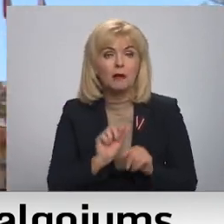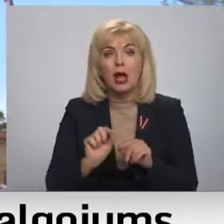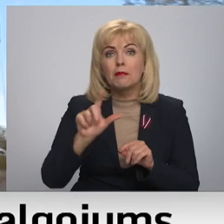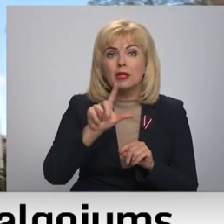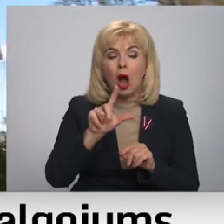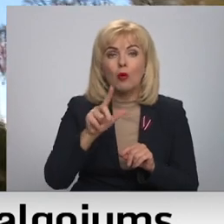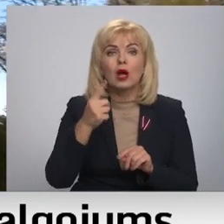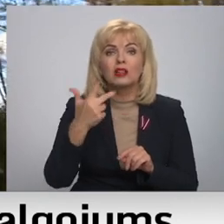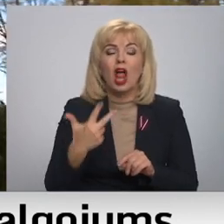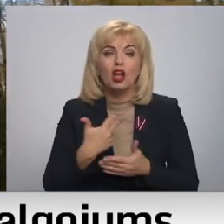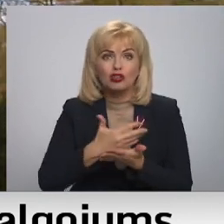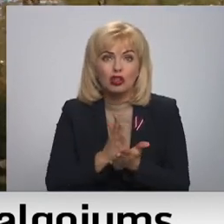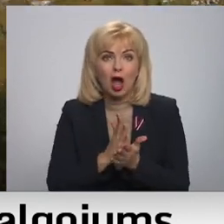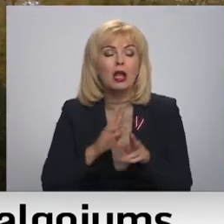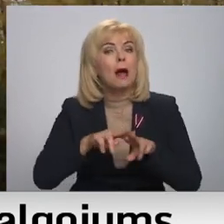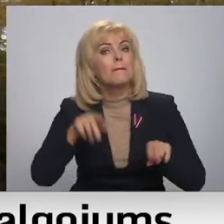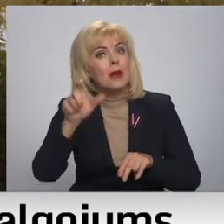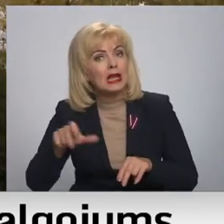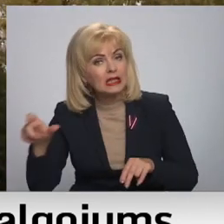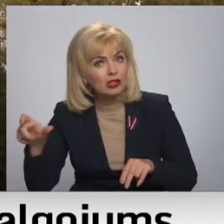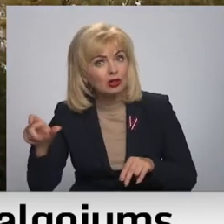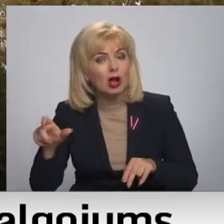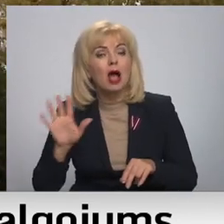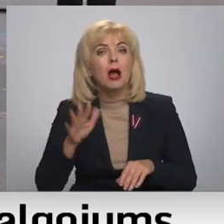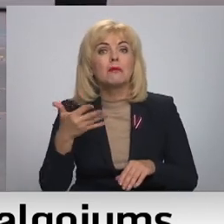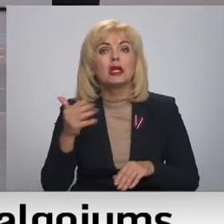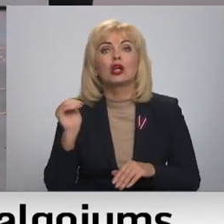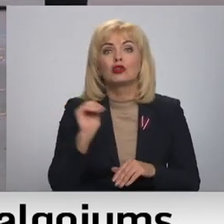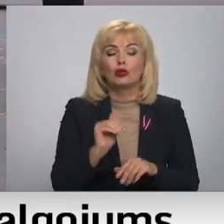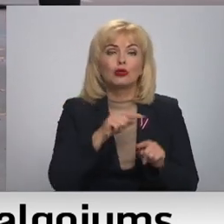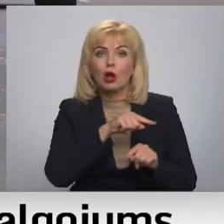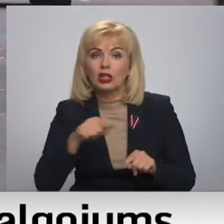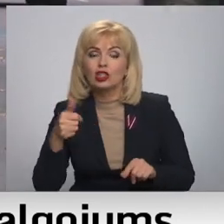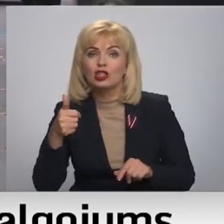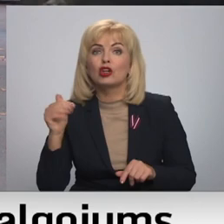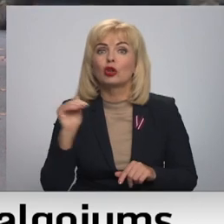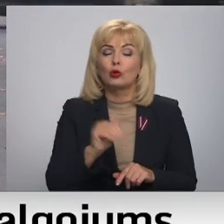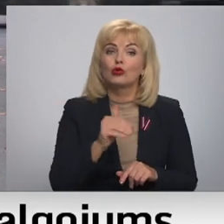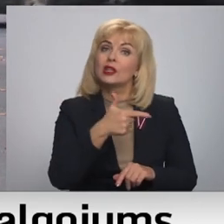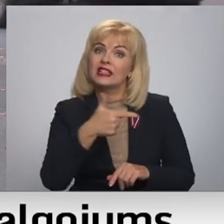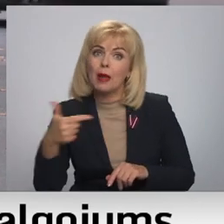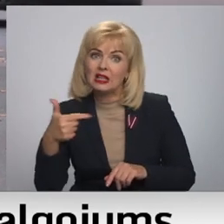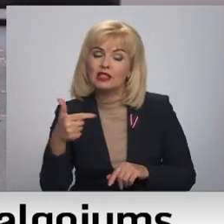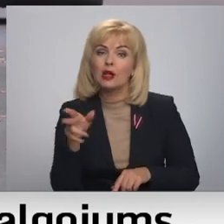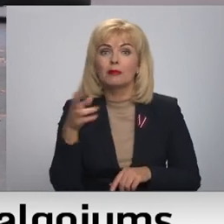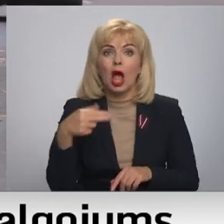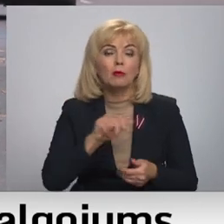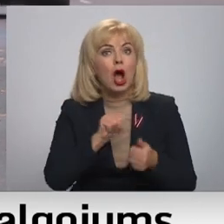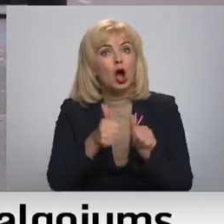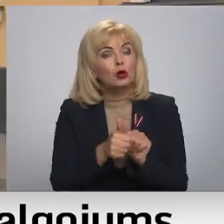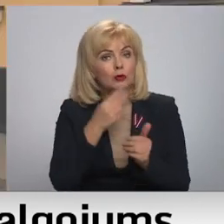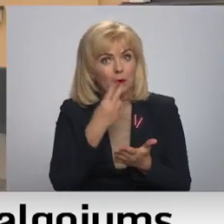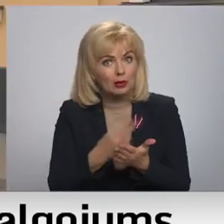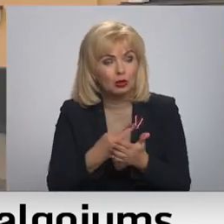par trešdaļu plānots ministriem, kur alga kāps no aptuveni 5000 eiro līdz 6700 eiro. Ar grozījumiem